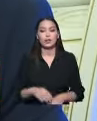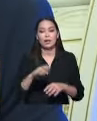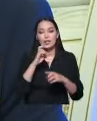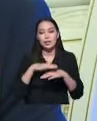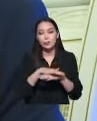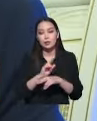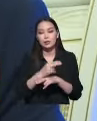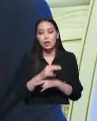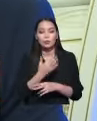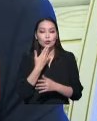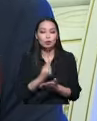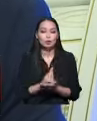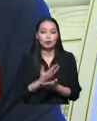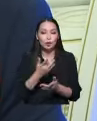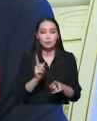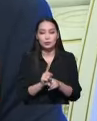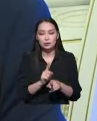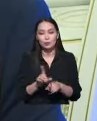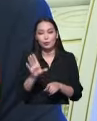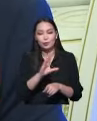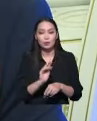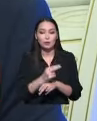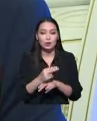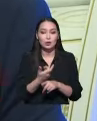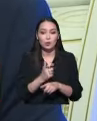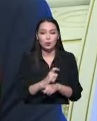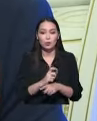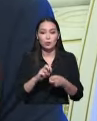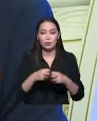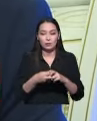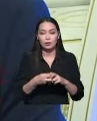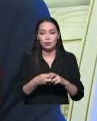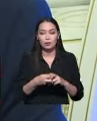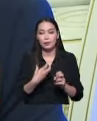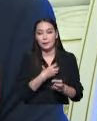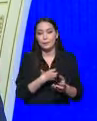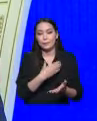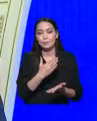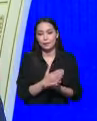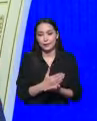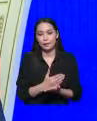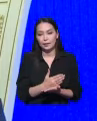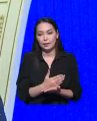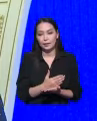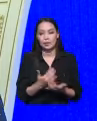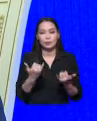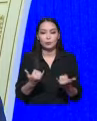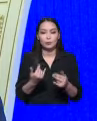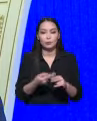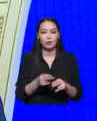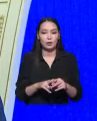ұлттық құндылықтарымыздың негізінде тәрбиелеуді деген мәселе өте өткір және өзекті. Білім беру жүйесі деген